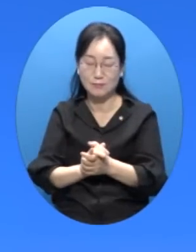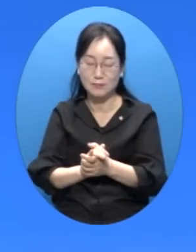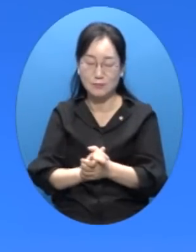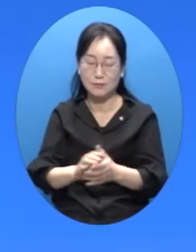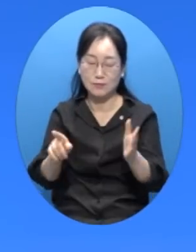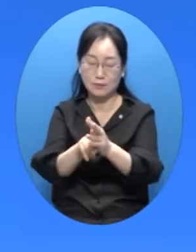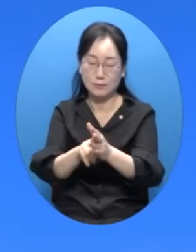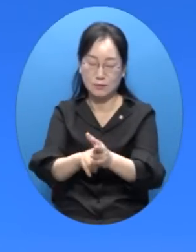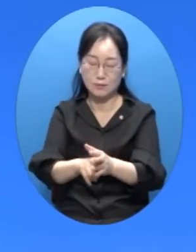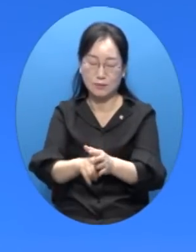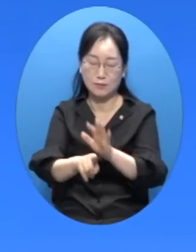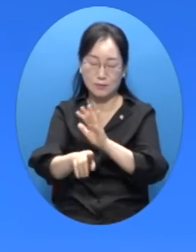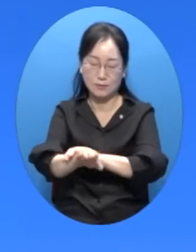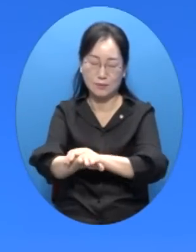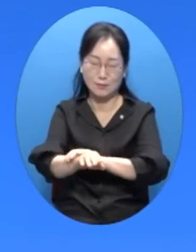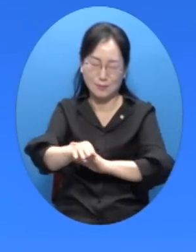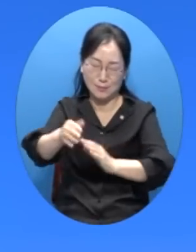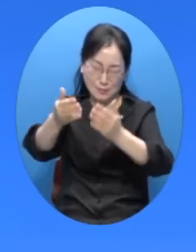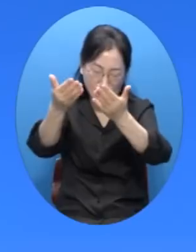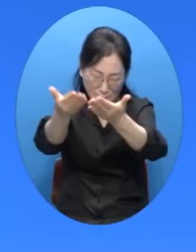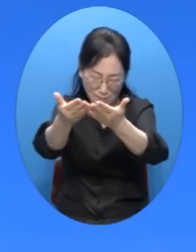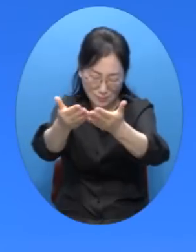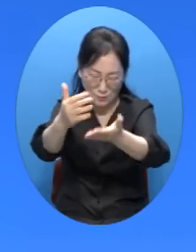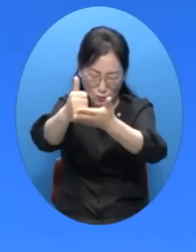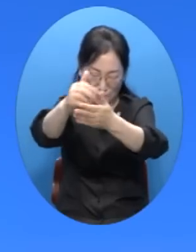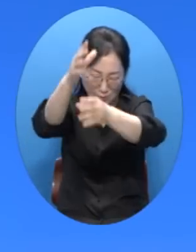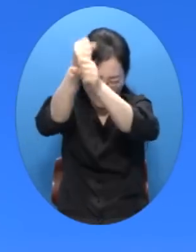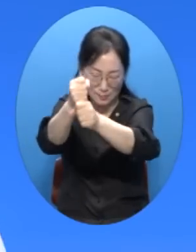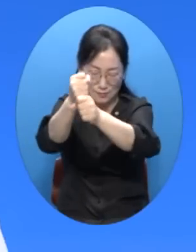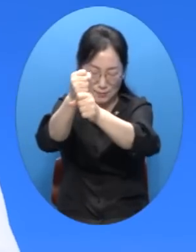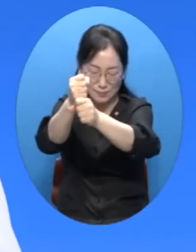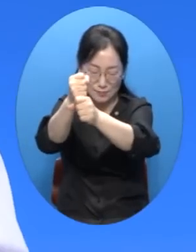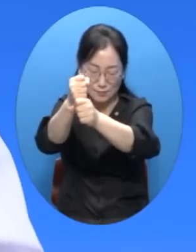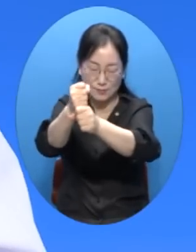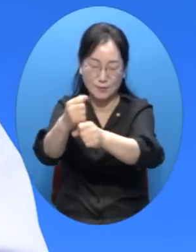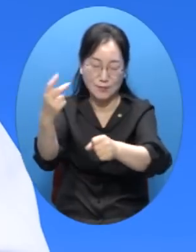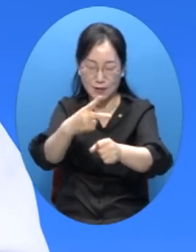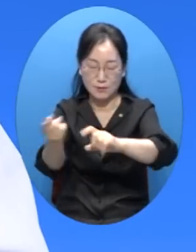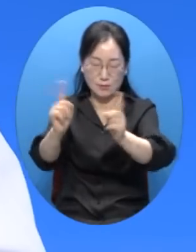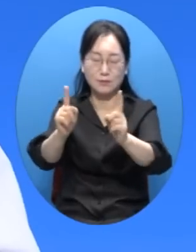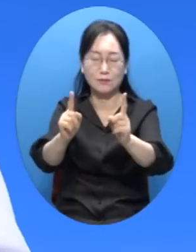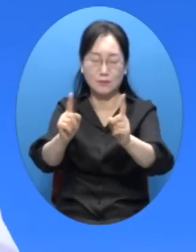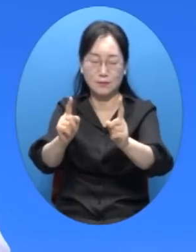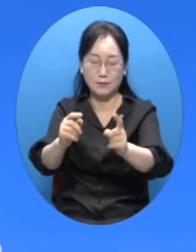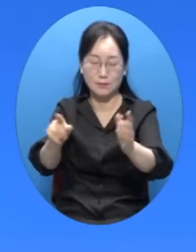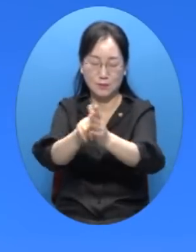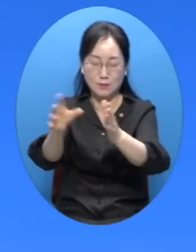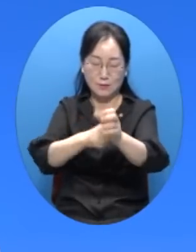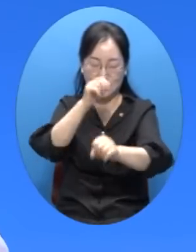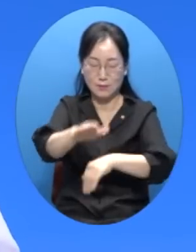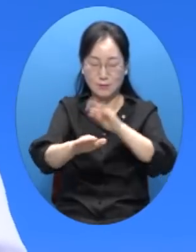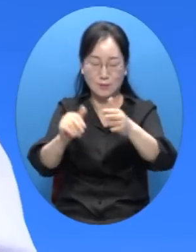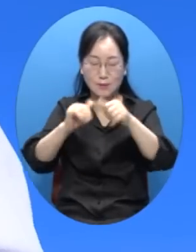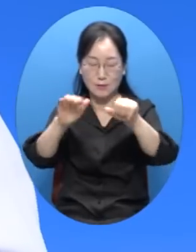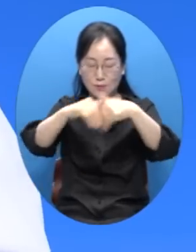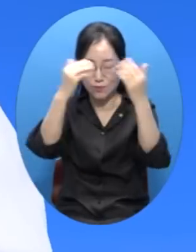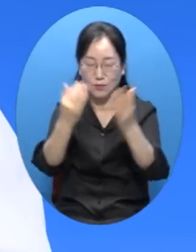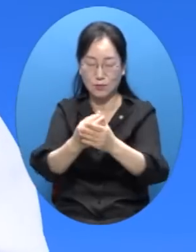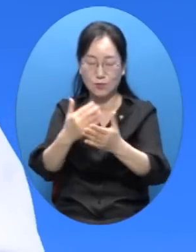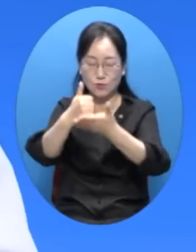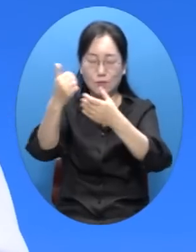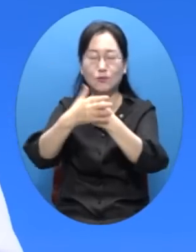믿음의 손을 펴서 주님 손을 꼭 붙잡고 다시 일어나서 믿음으로 전쟁에 나가는 저희 모두가 되도록